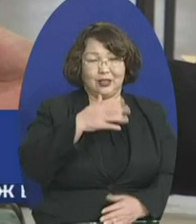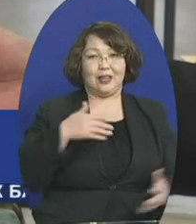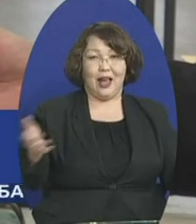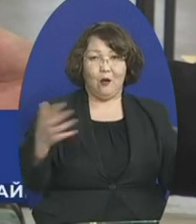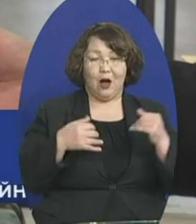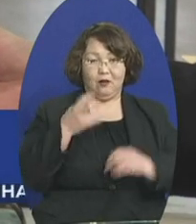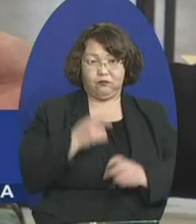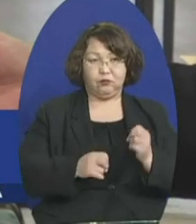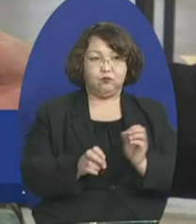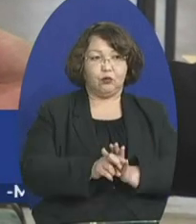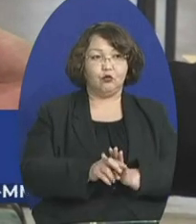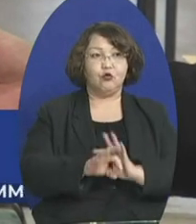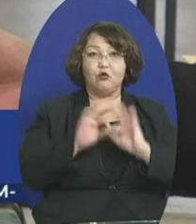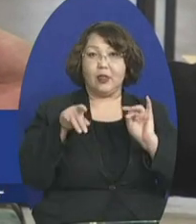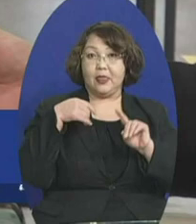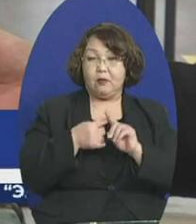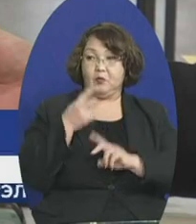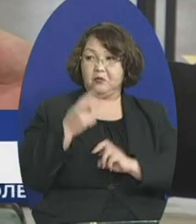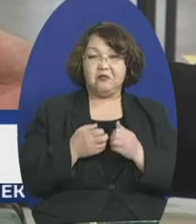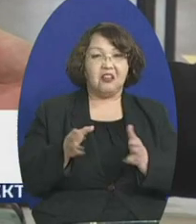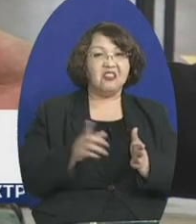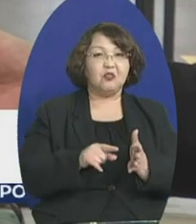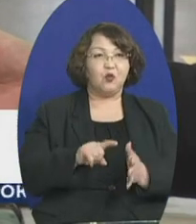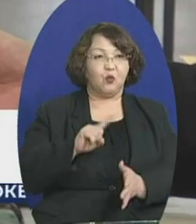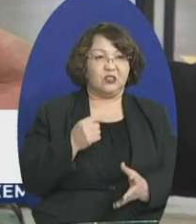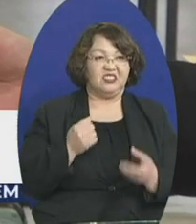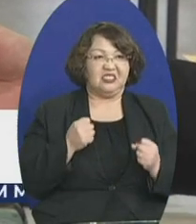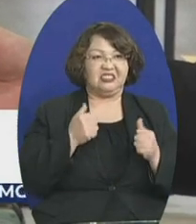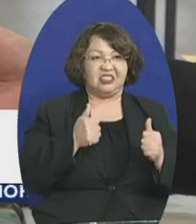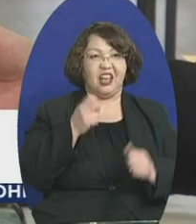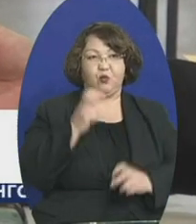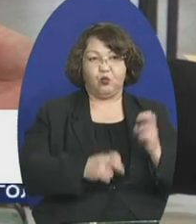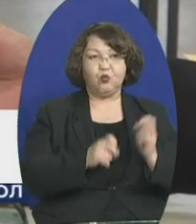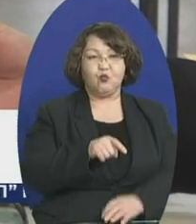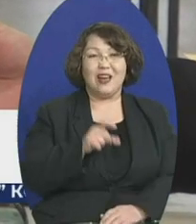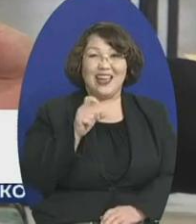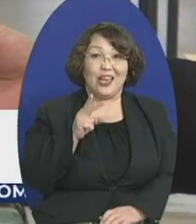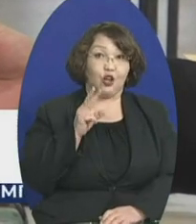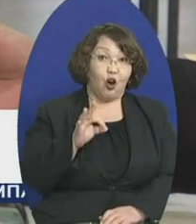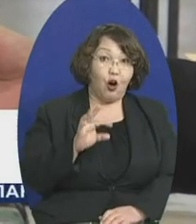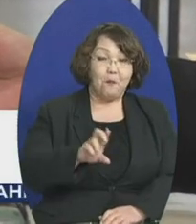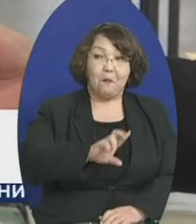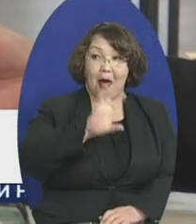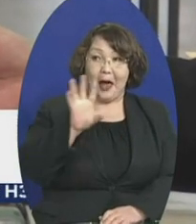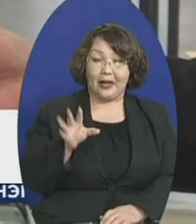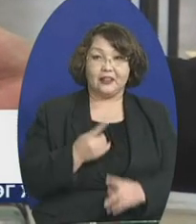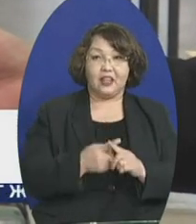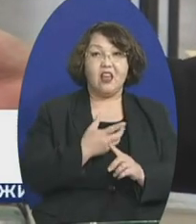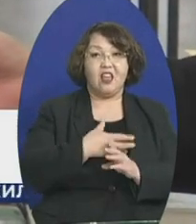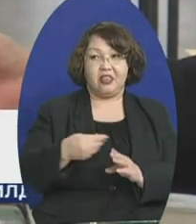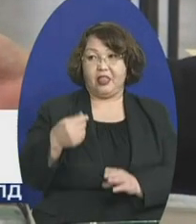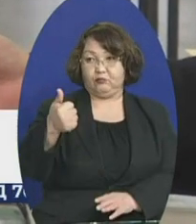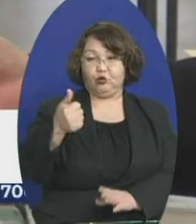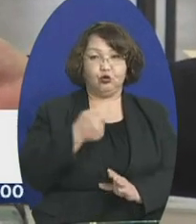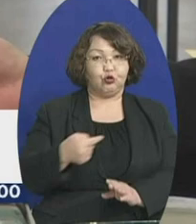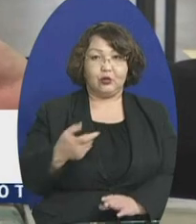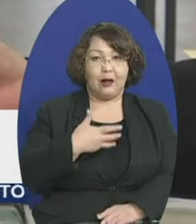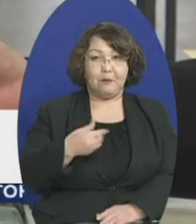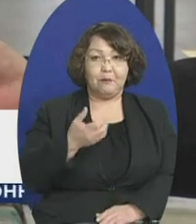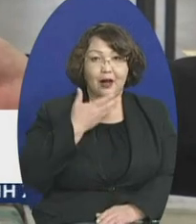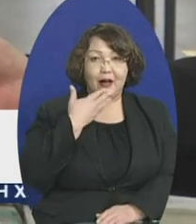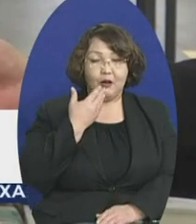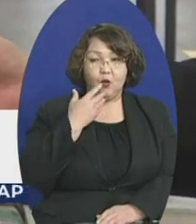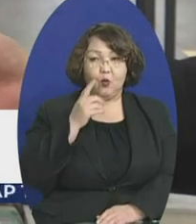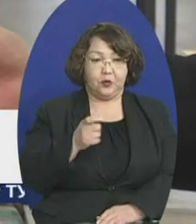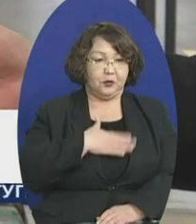дахиад үйлдвэрлэх шаардлагагүй. Ийм хүчин чадалтай. Тийм болохоор бидний ийм эко байгаль орчин дээлтэй хүн ардын одоо амьнас эрүүл